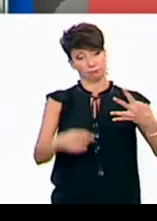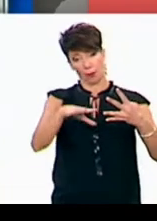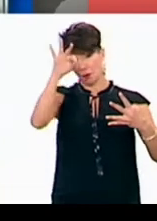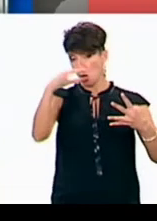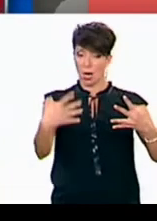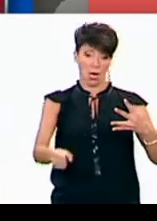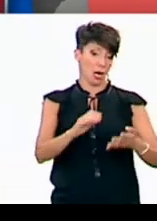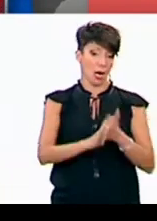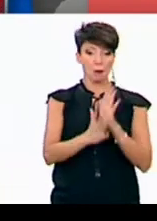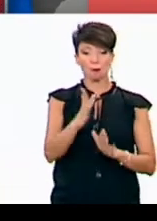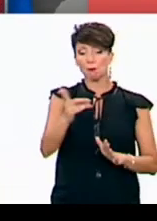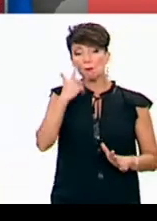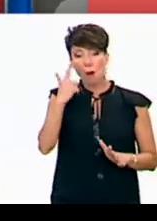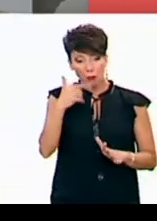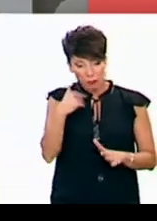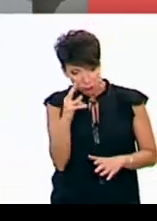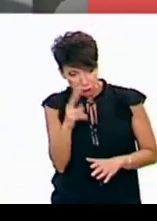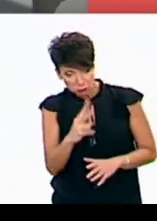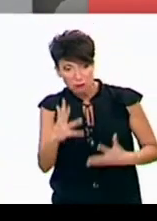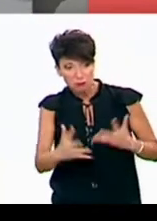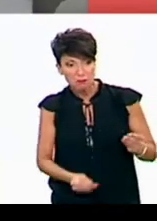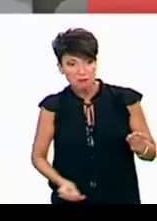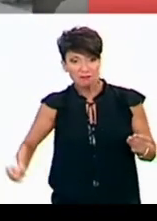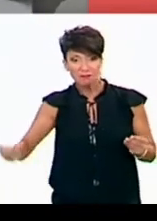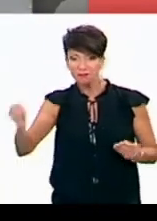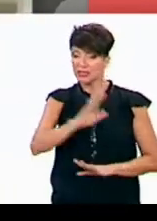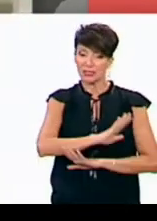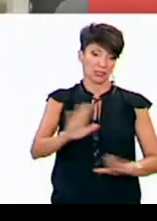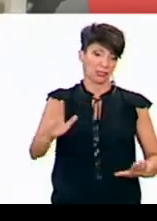we look at what's going on there, it's an incredible